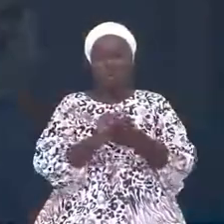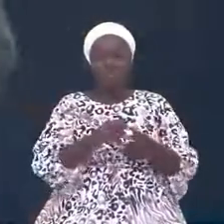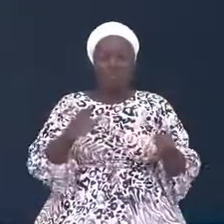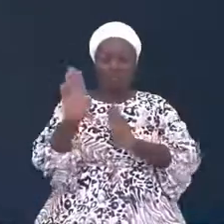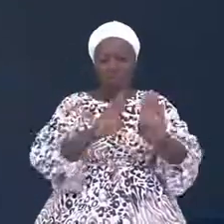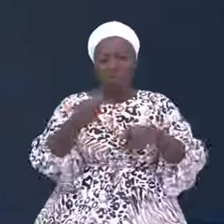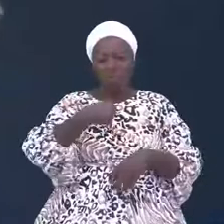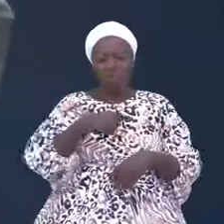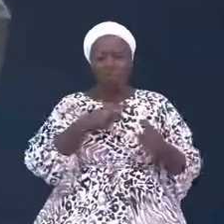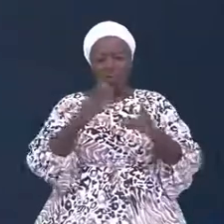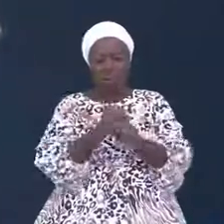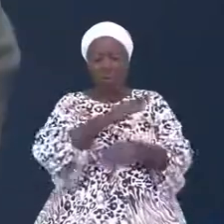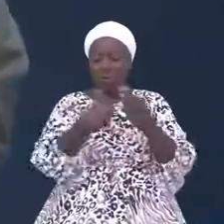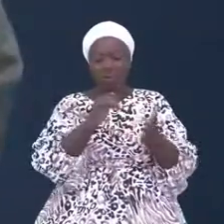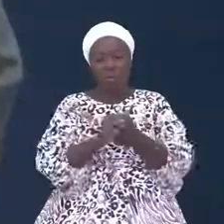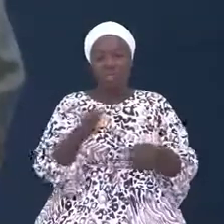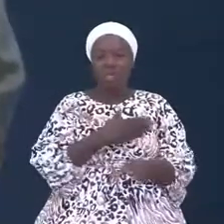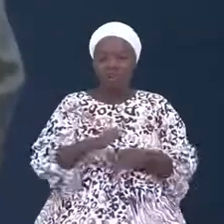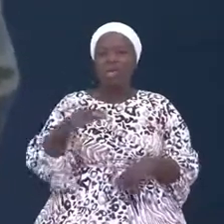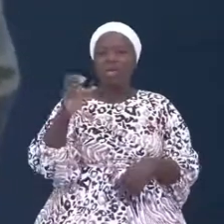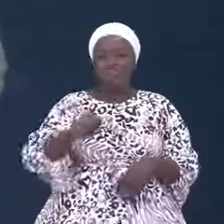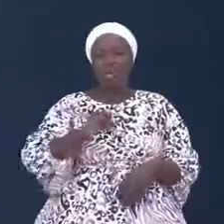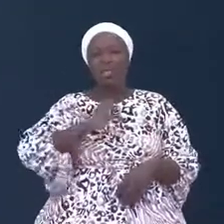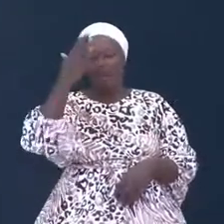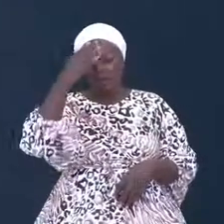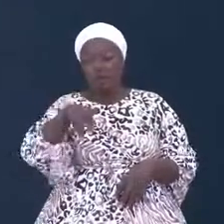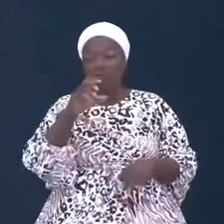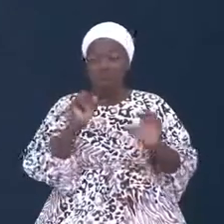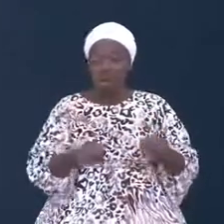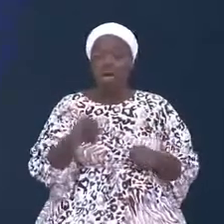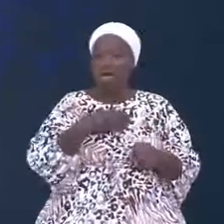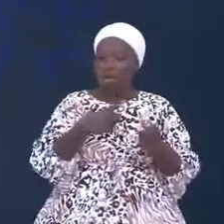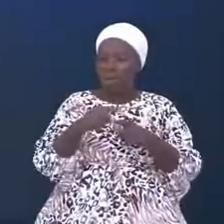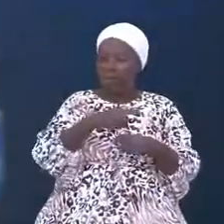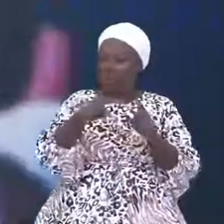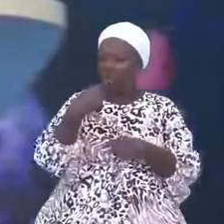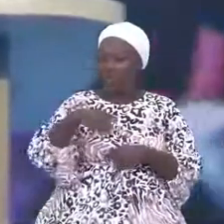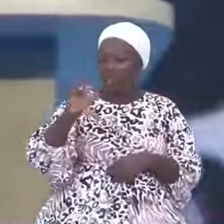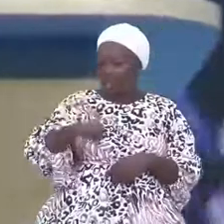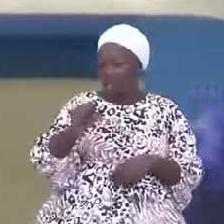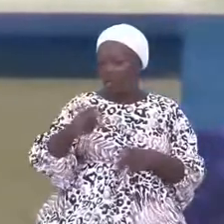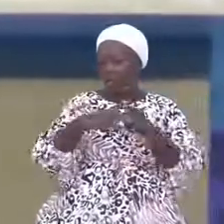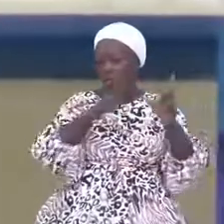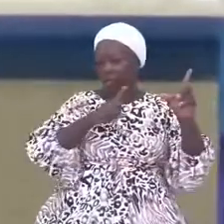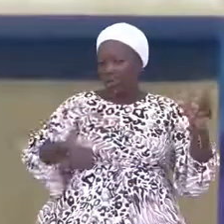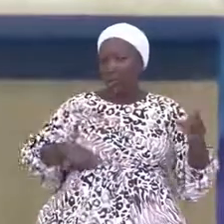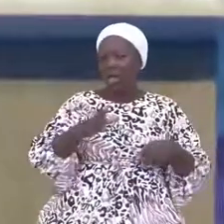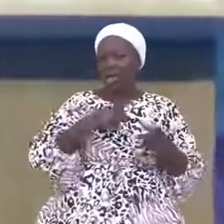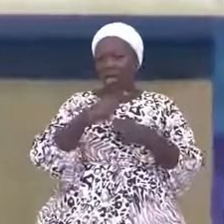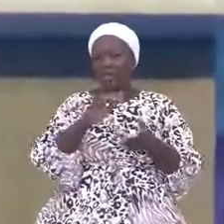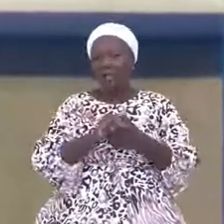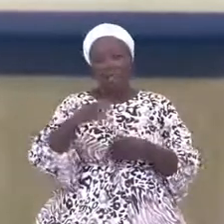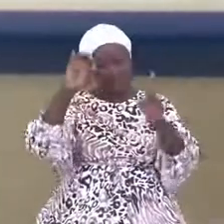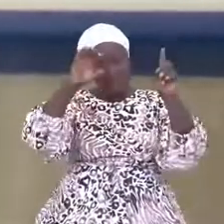puissances démoniaques et les forces démoniaques qui me troublent, qui dérangent ma vie, ôtez tout cela. Oui, Seigneur, je sais que tu peux. Et